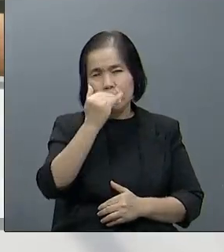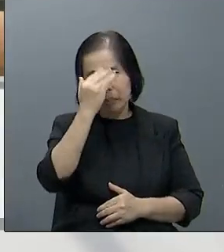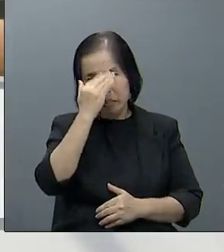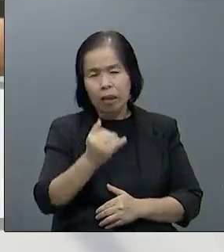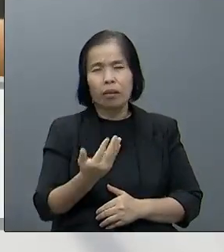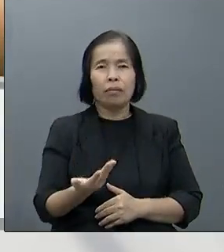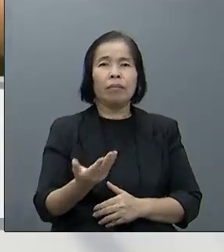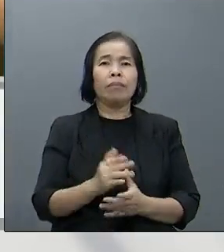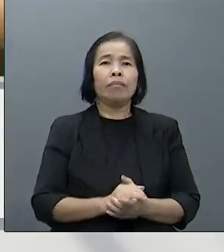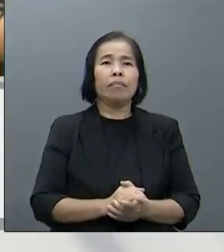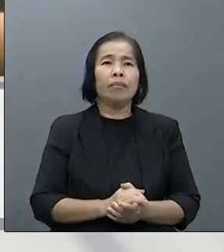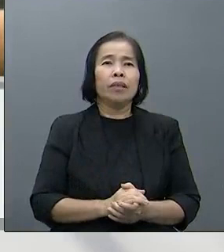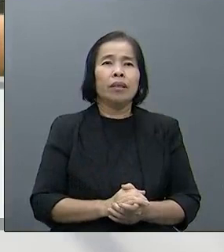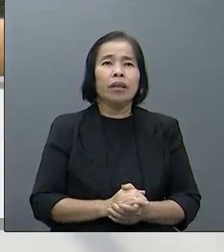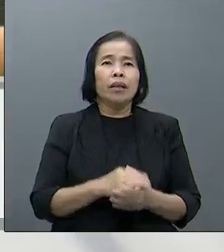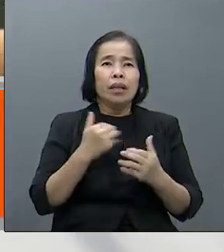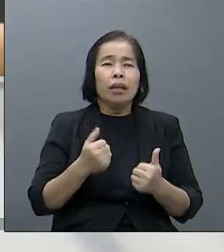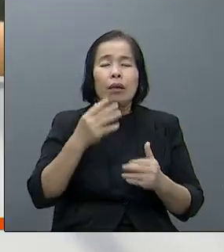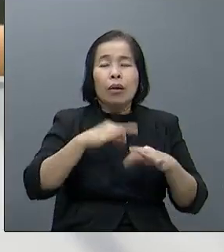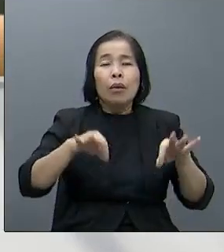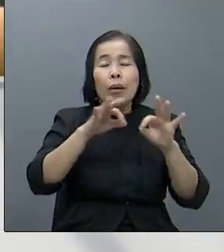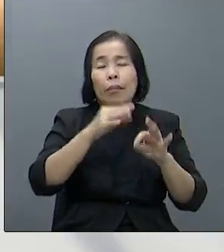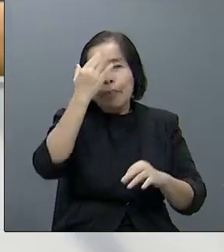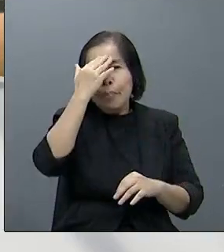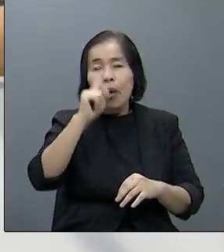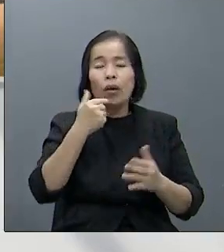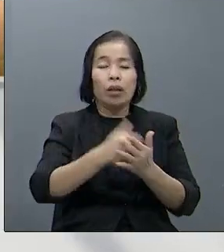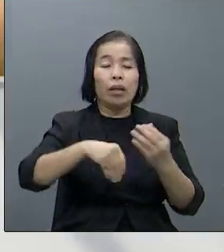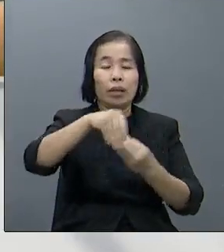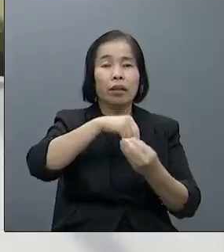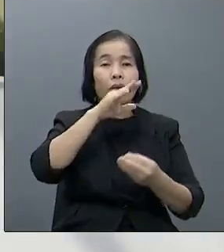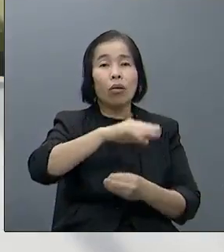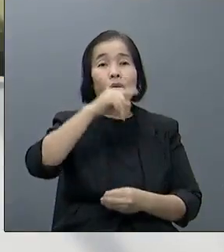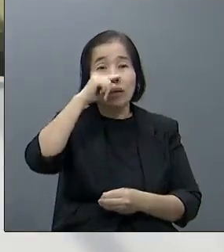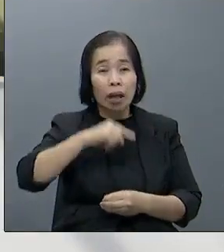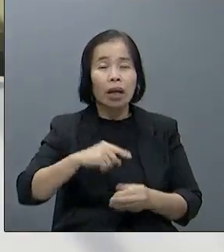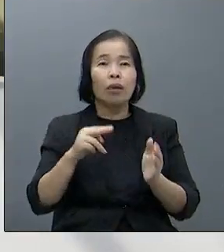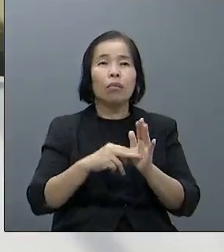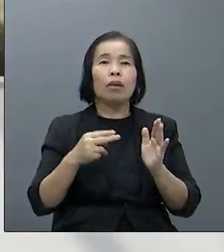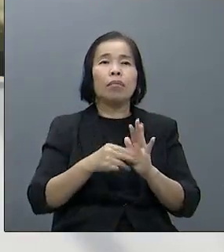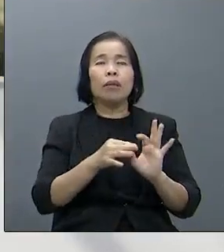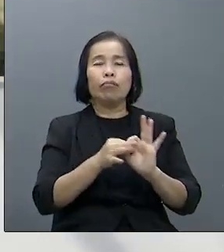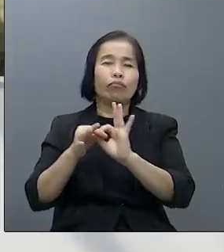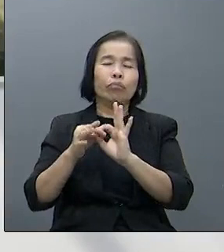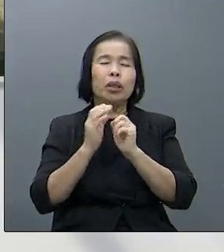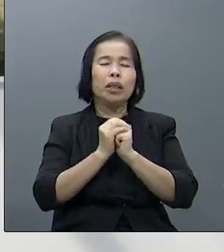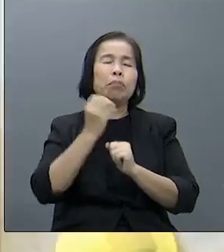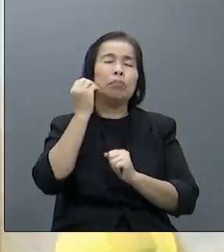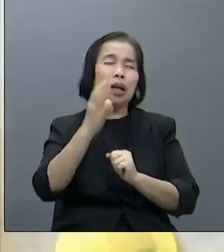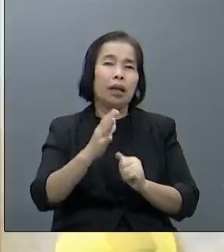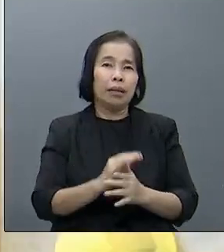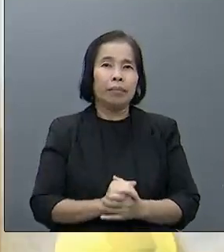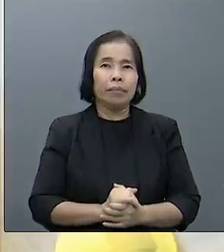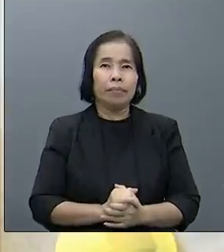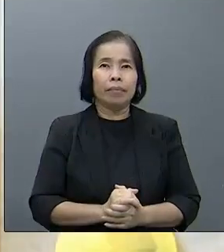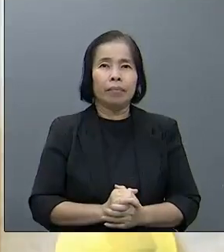เยอะกว่าประเทศอื่นในภูมิภาคส่วนนึงก็เพราะว่าเศรษฐกิจบ้านเราผูกติดกับเศรษฐกิจจีนอย่างมากนั่นเองค่ะ